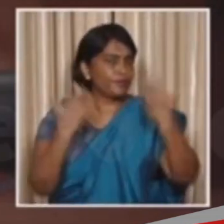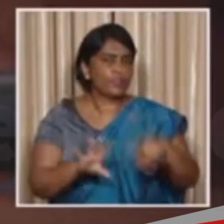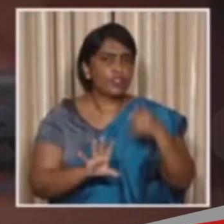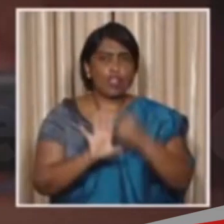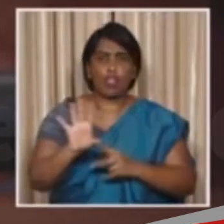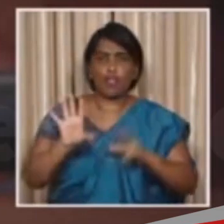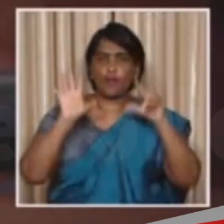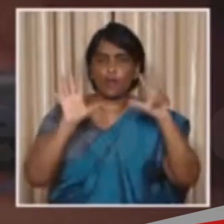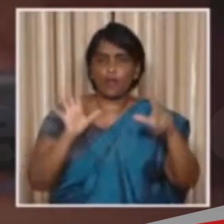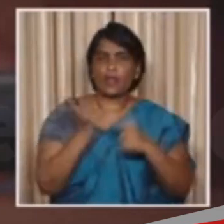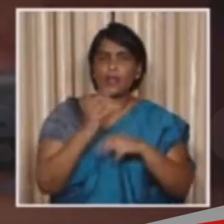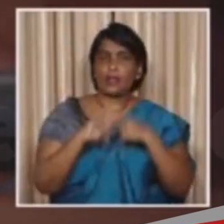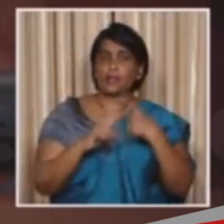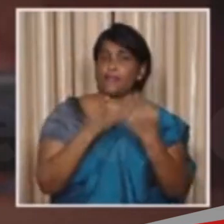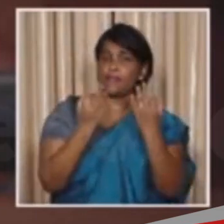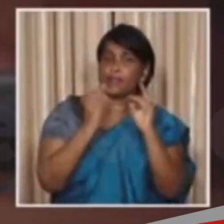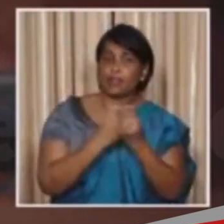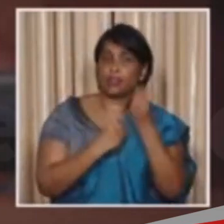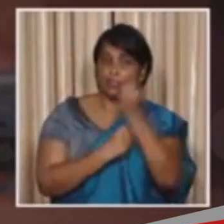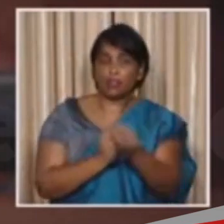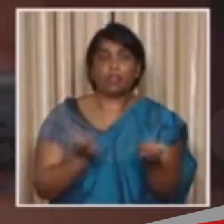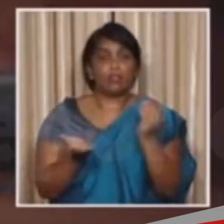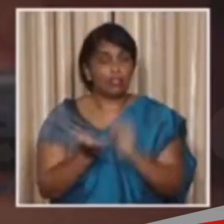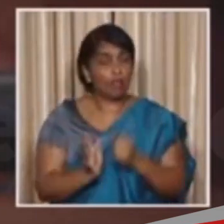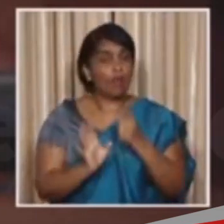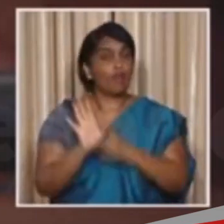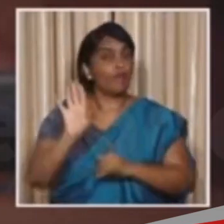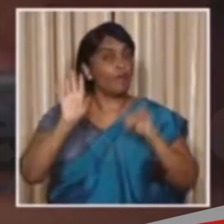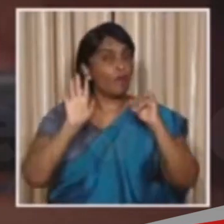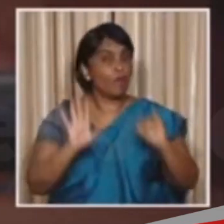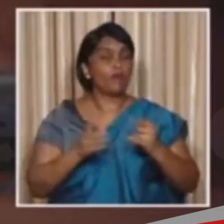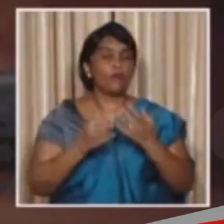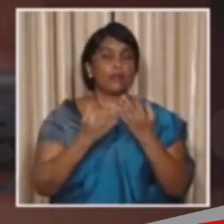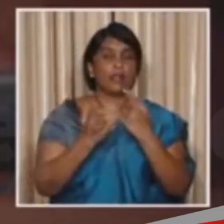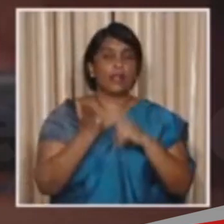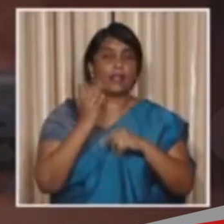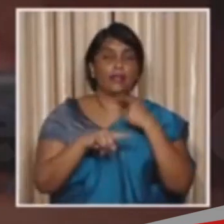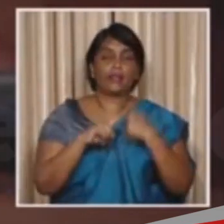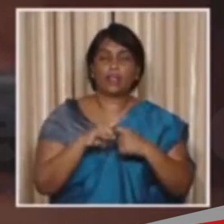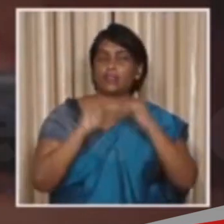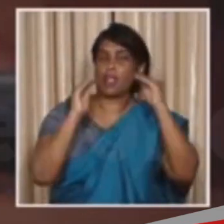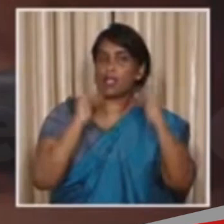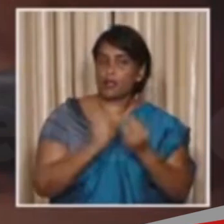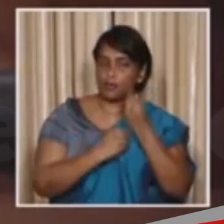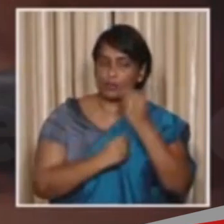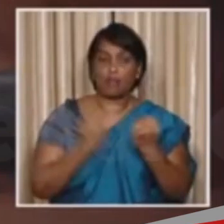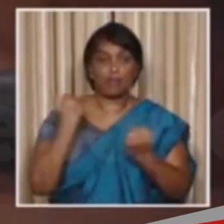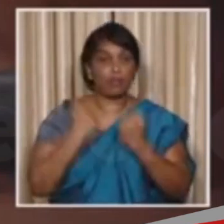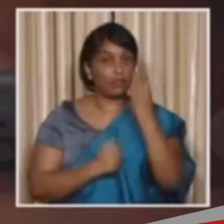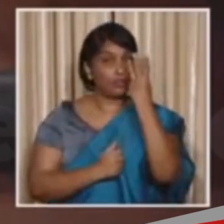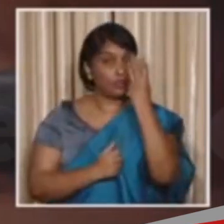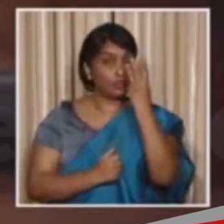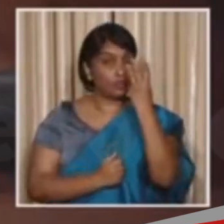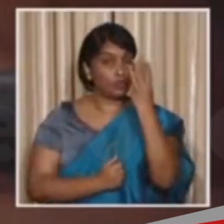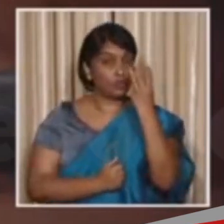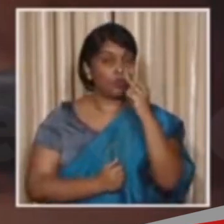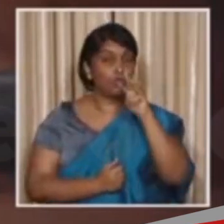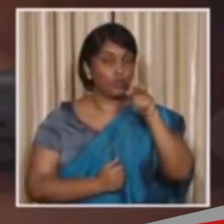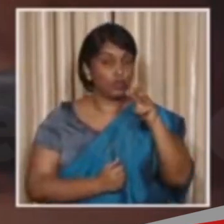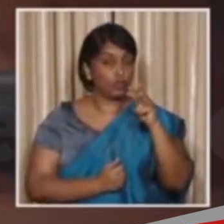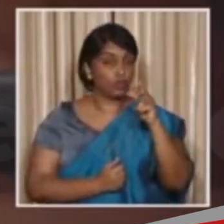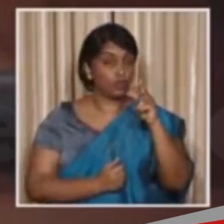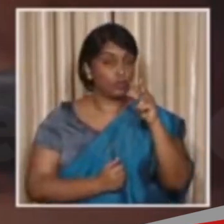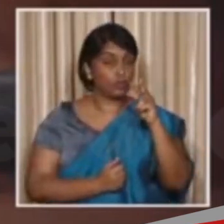බදු සහනයක් ලබා දීලා තව අවුරුදු 6ක සහන බදු කාලයක් ලබා දීලා ඊට අමතරව එන්ජින් ධාරිතාව 300යි cc වෙන